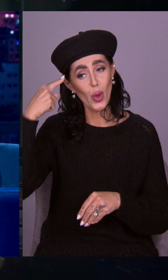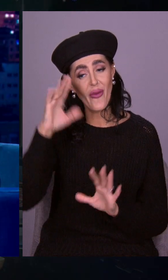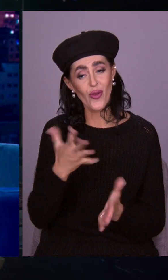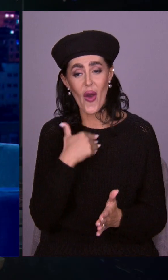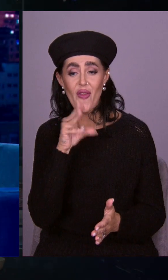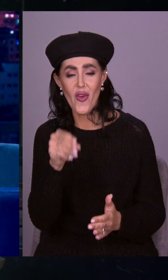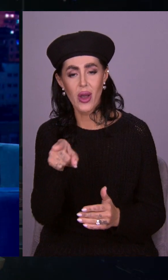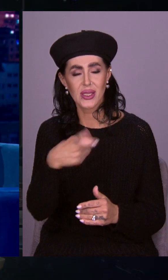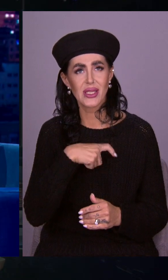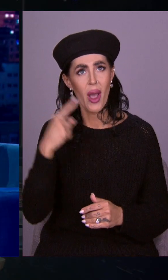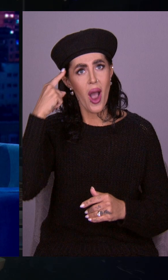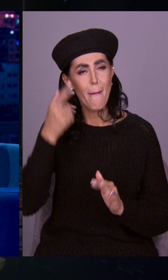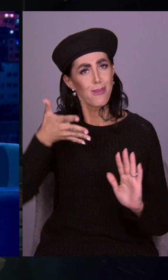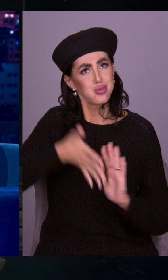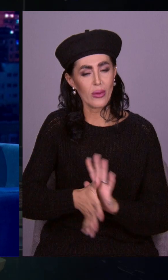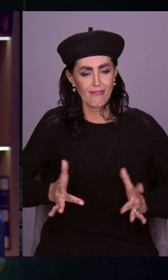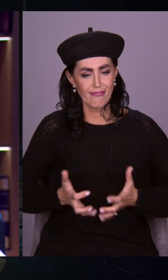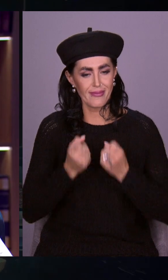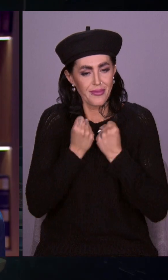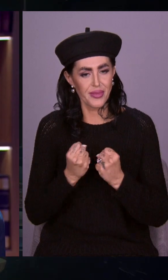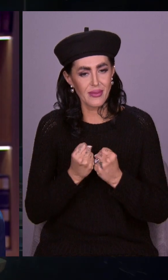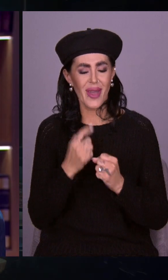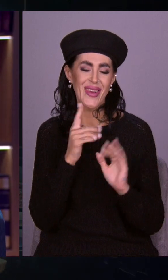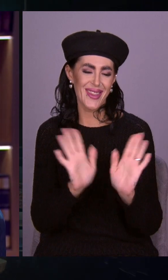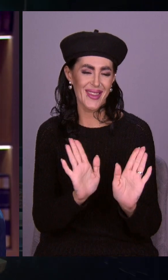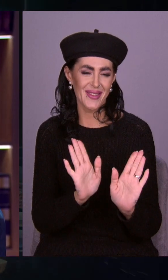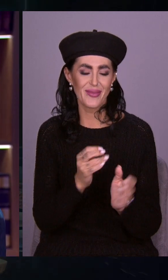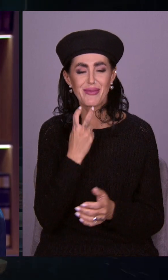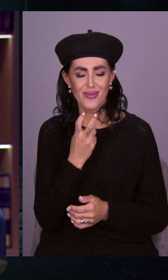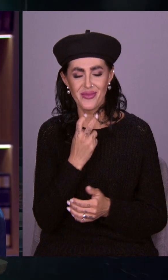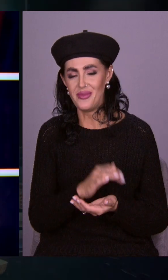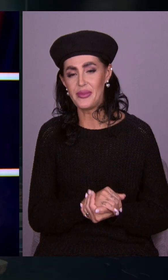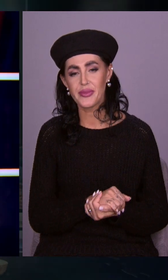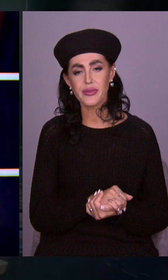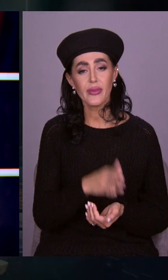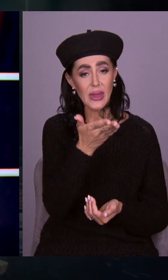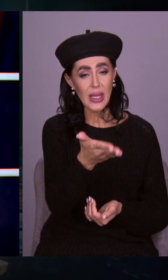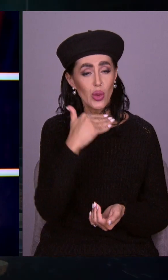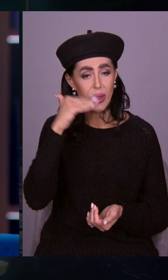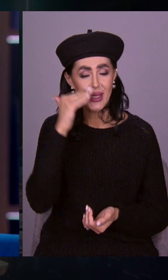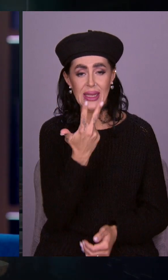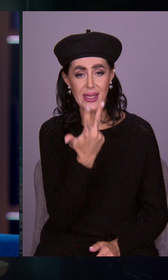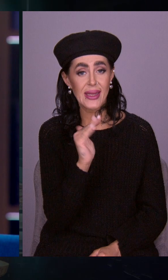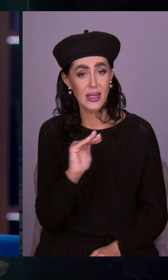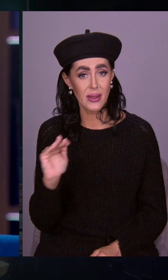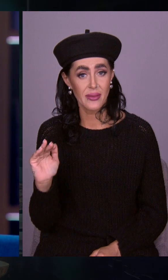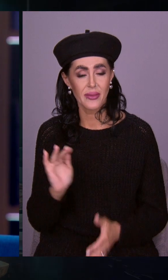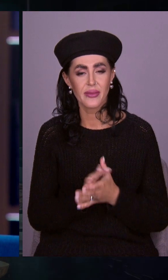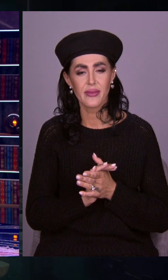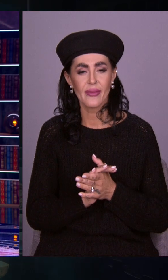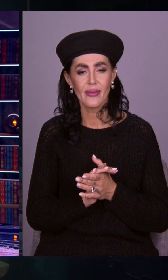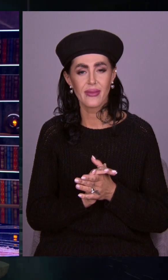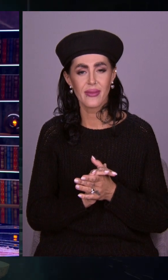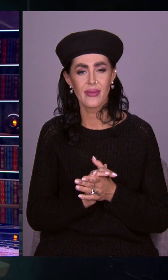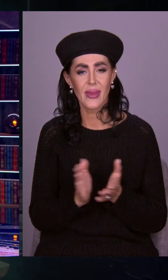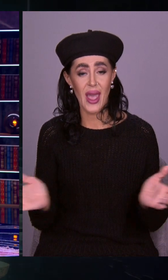Ні, ну, якщо чесно, то ні. Слухай, от ти батько трьох дітей. Ну, ми ж з тобою,